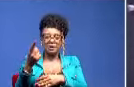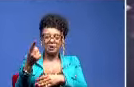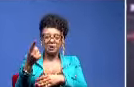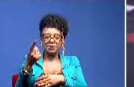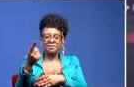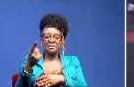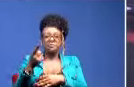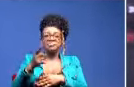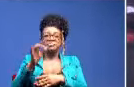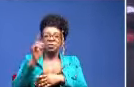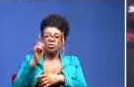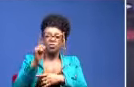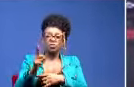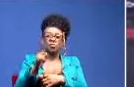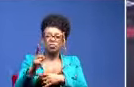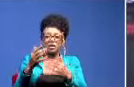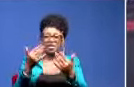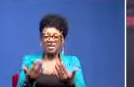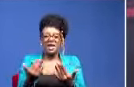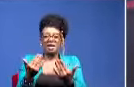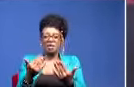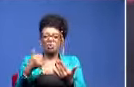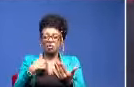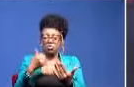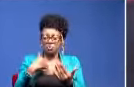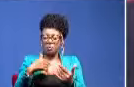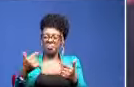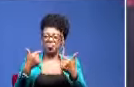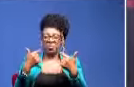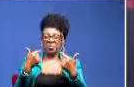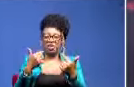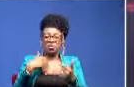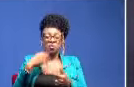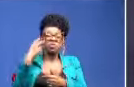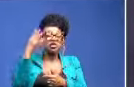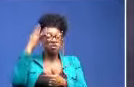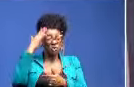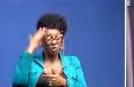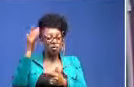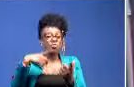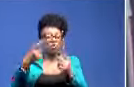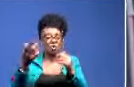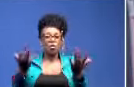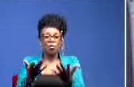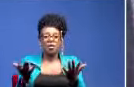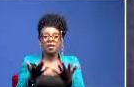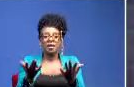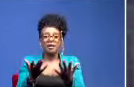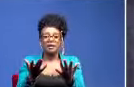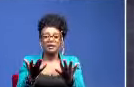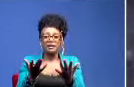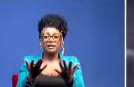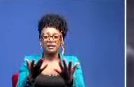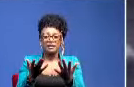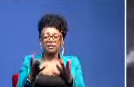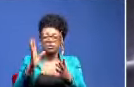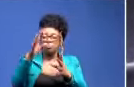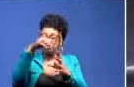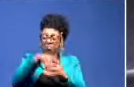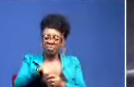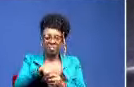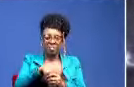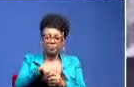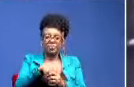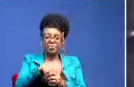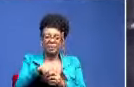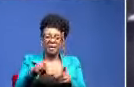jamhuri, wewe umetukera sana na tumekuona mahali unatuelekeza na unatupeleka kwa simu kama tabia ya